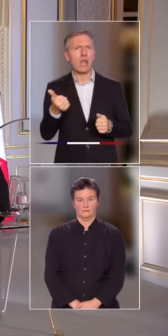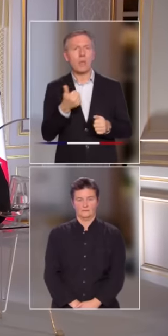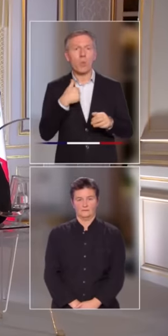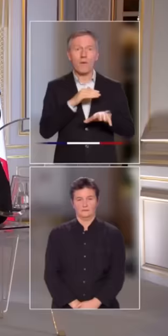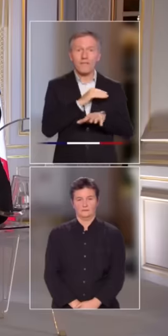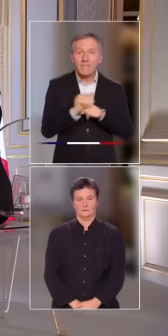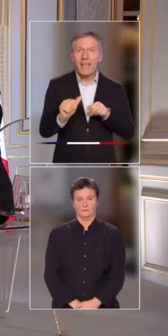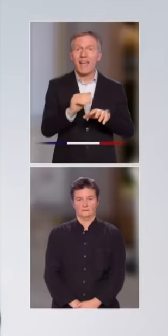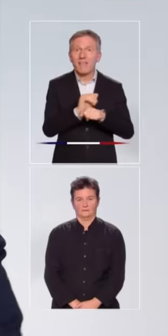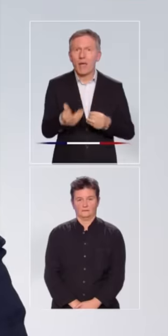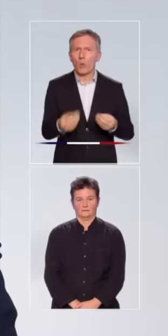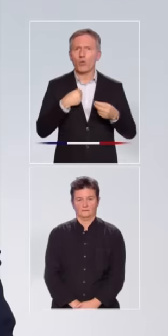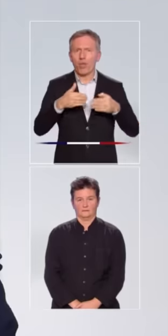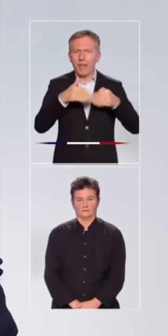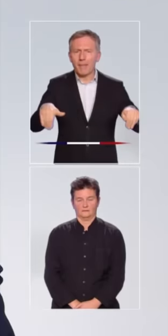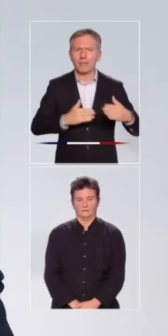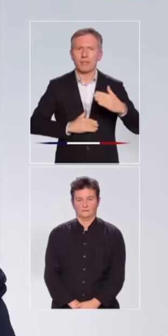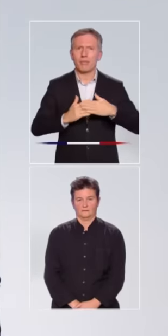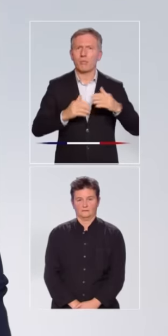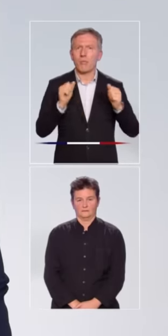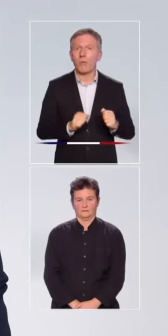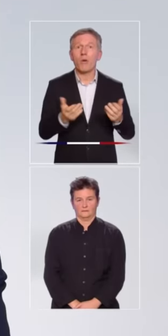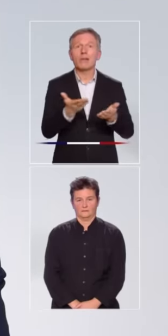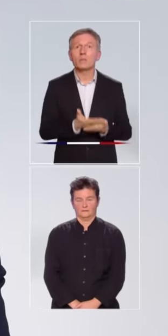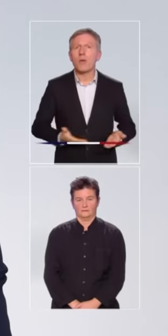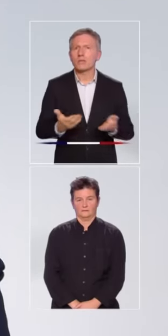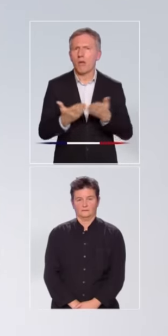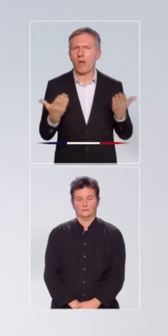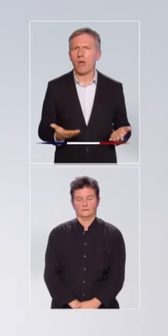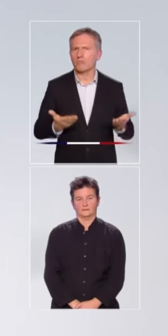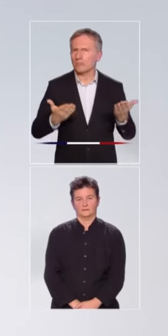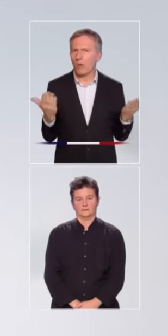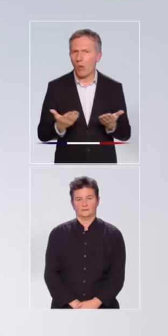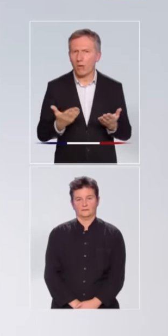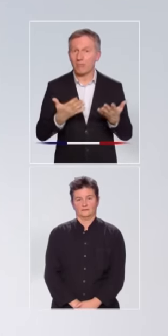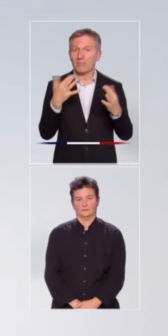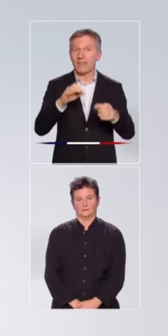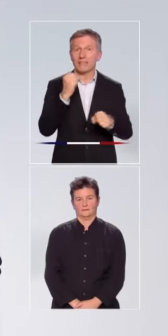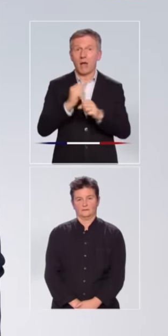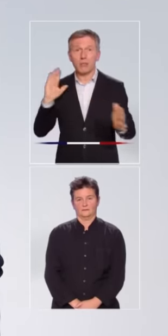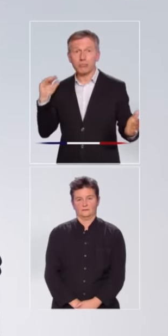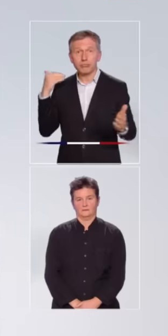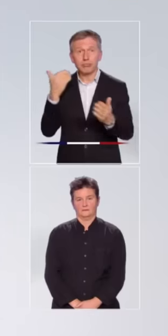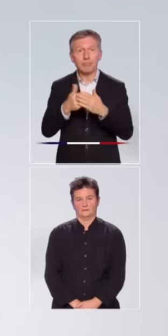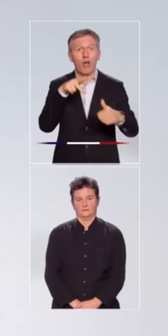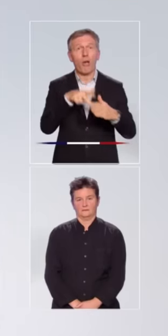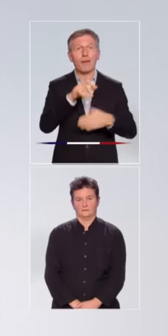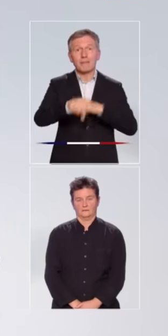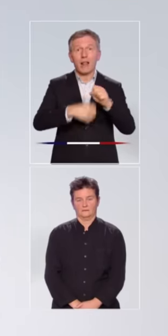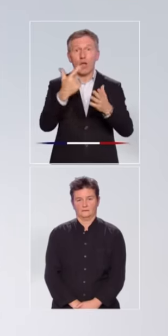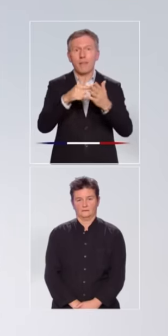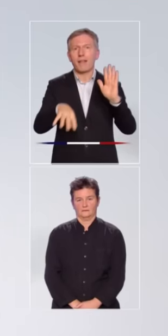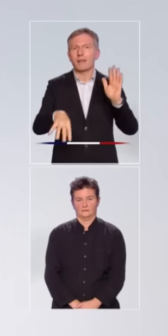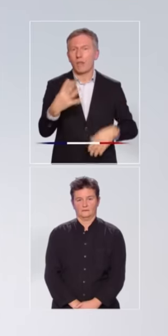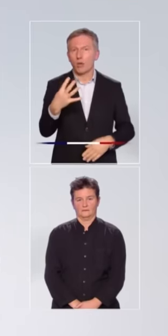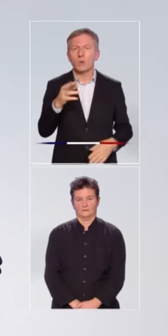et nous donner des lignes rouges. Quelle est la situation? Depuis 10 ans, parce que tout ça a commencé en 2014,